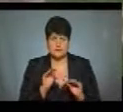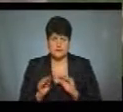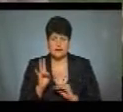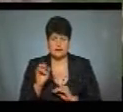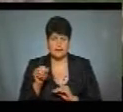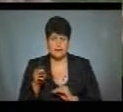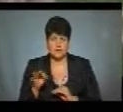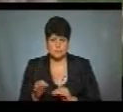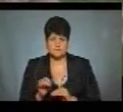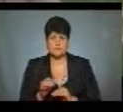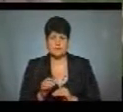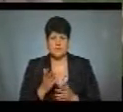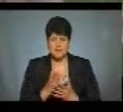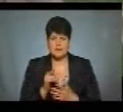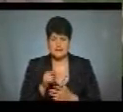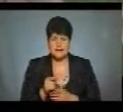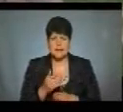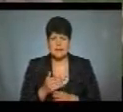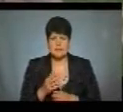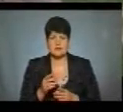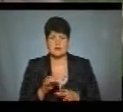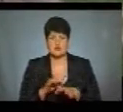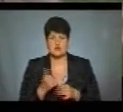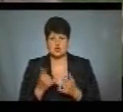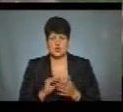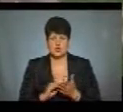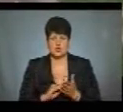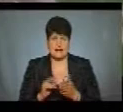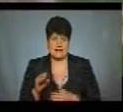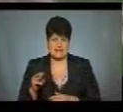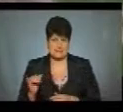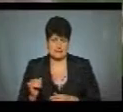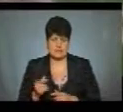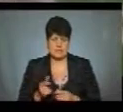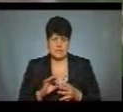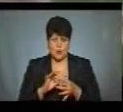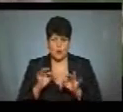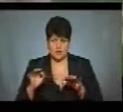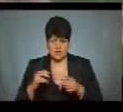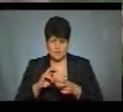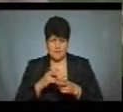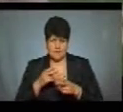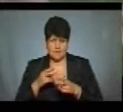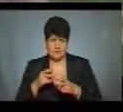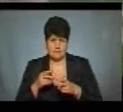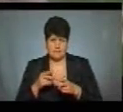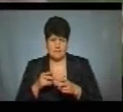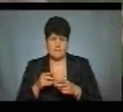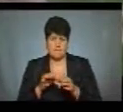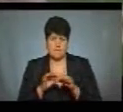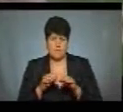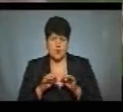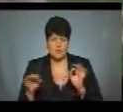включає в себе всі ті елементи, які проходили сьогодні журналісти. Це і колюча проволока, це і перешкоди